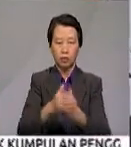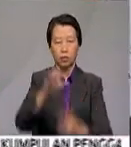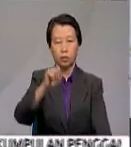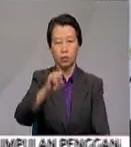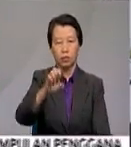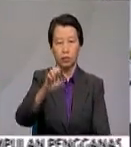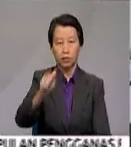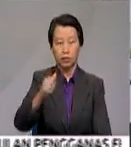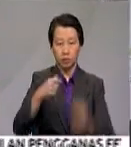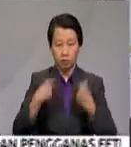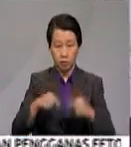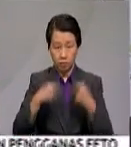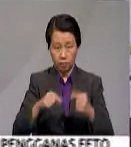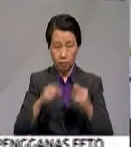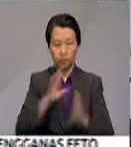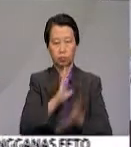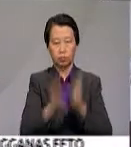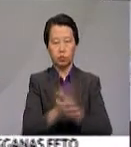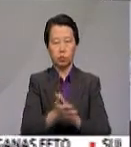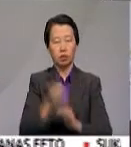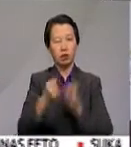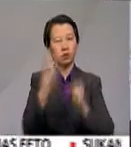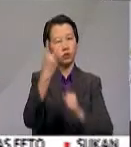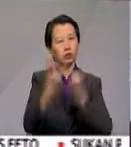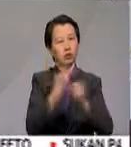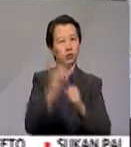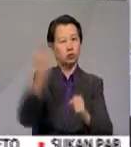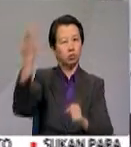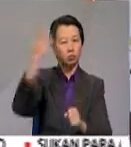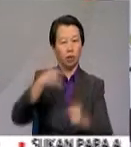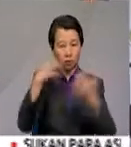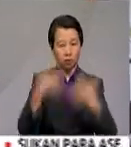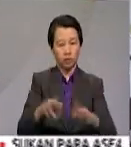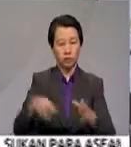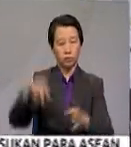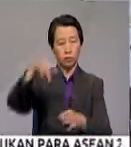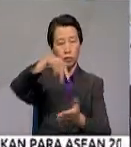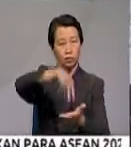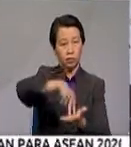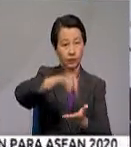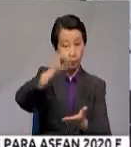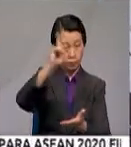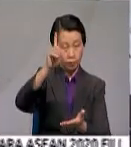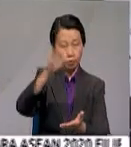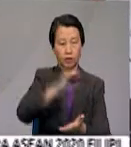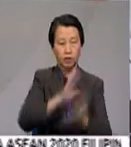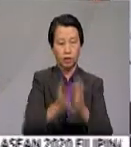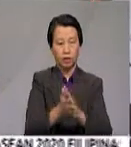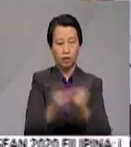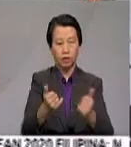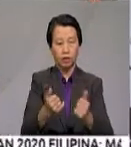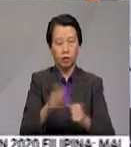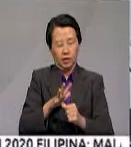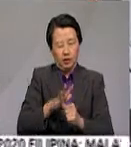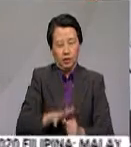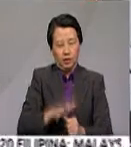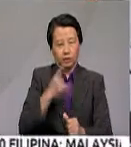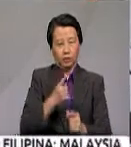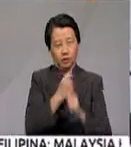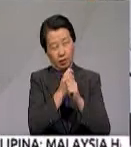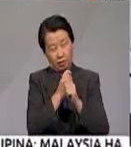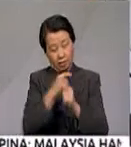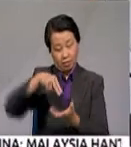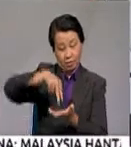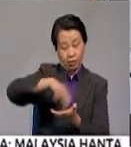Jadi sebab dua tahun lepas saya dah menaya dulu kan, jadi hari ini macam stress sikit lah untuk saya sebab